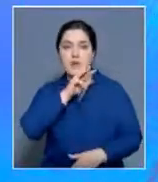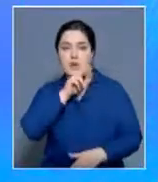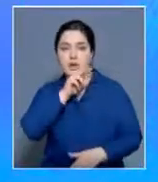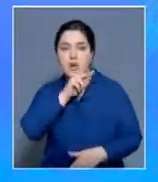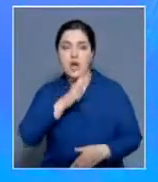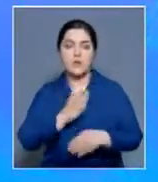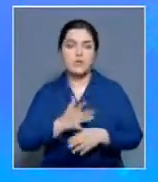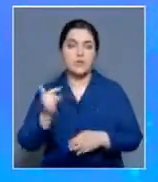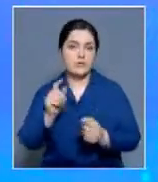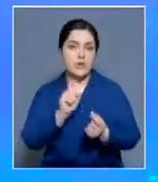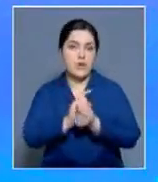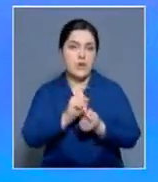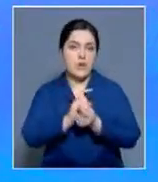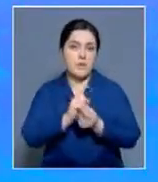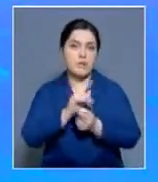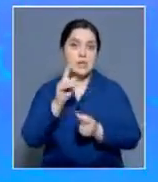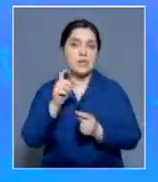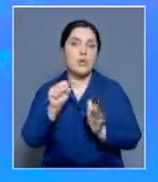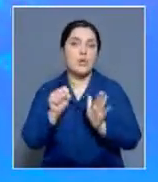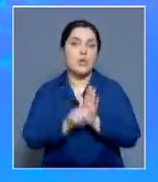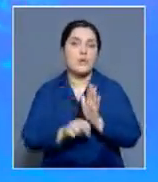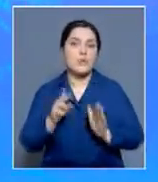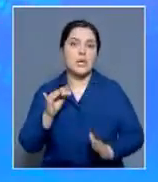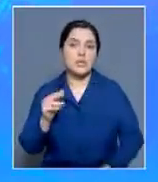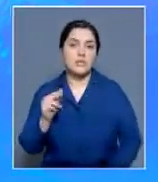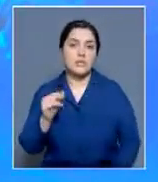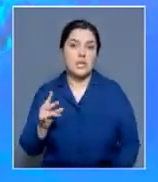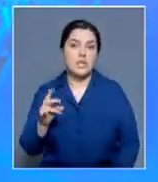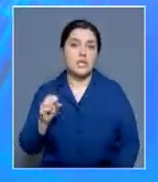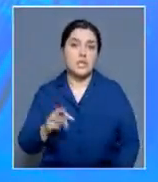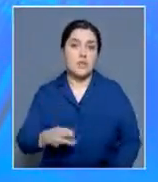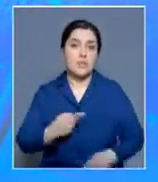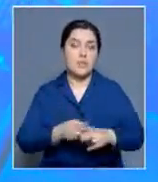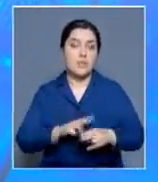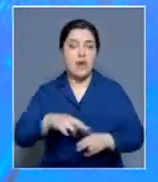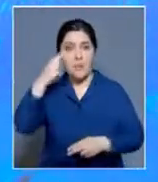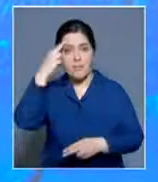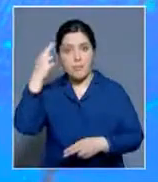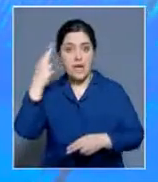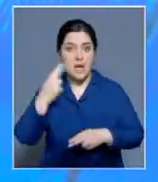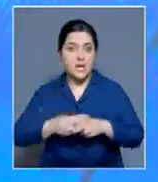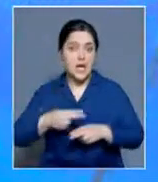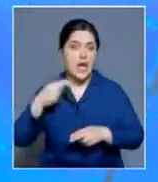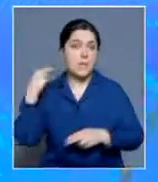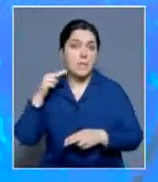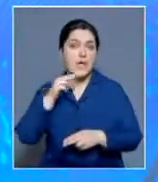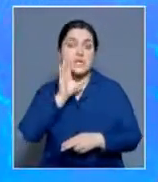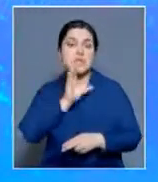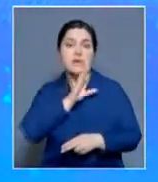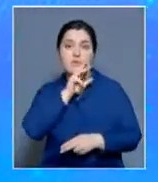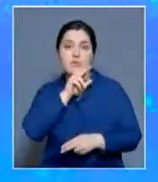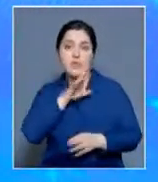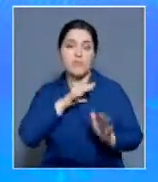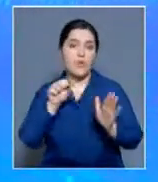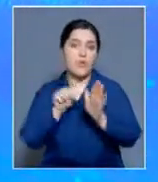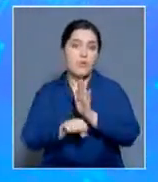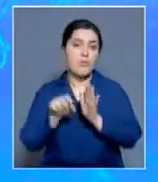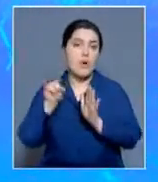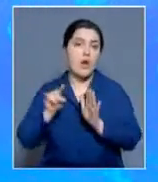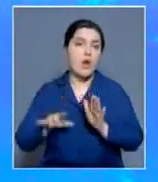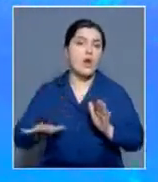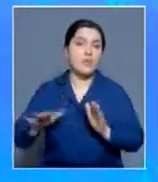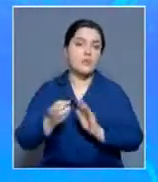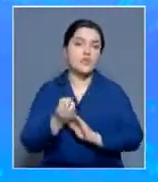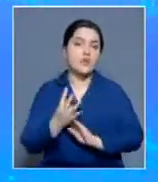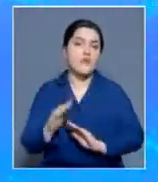разгорается дипломатический конфликт из-за убийства Ким Чен Нама. Напомню, единокровный брат лидера Северной Кореи был убит в аэропорту Куала-Лумпура